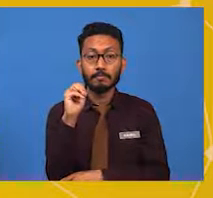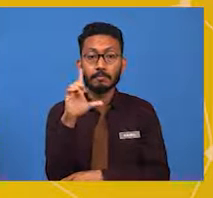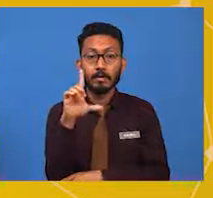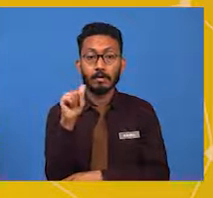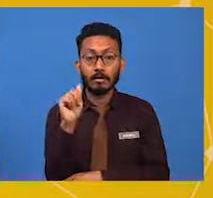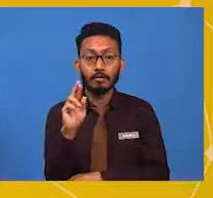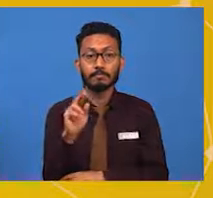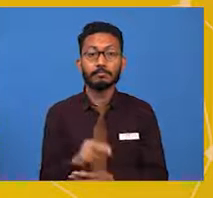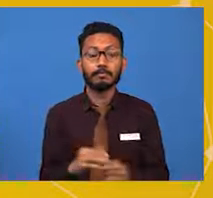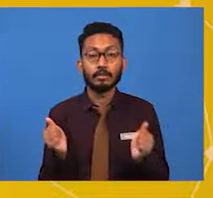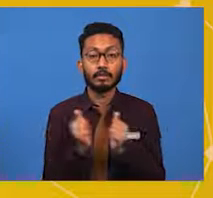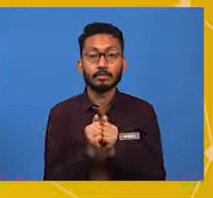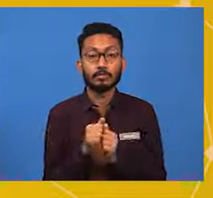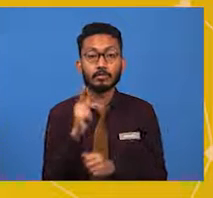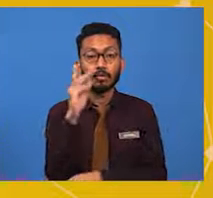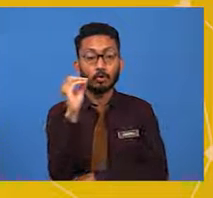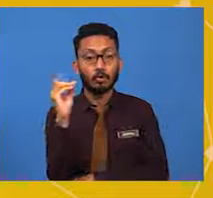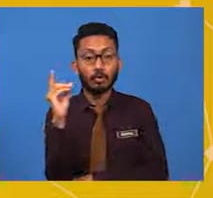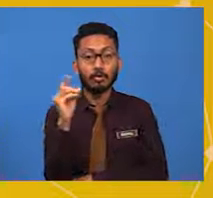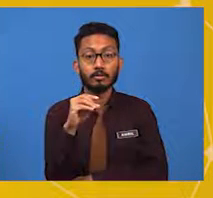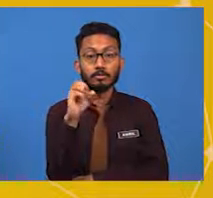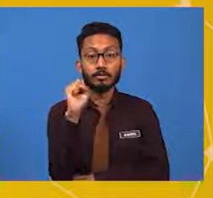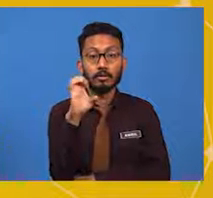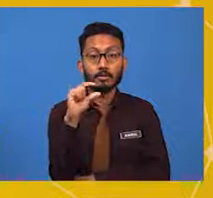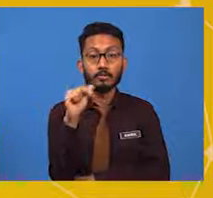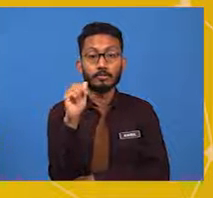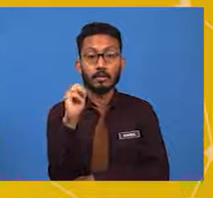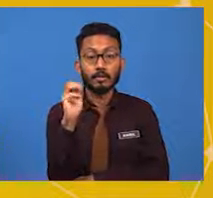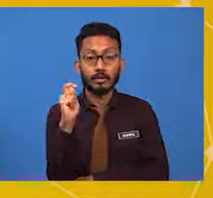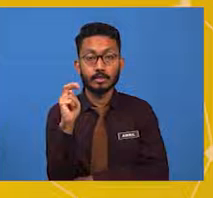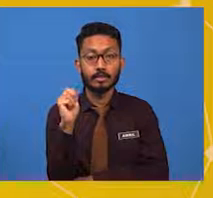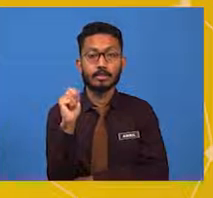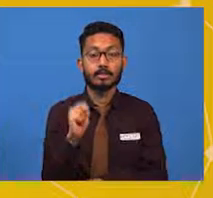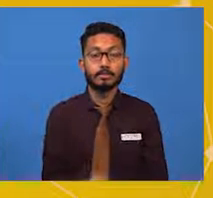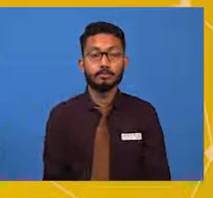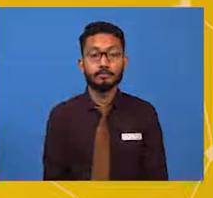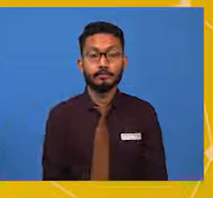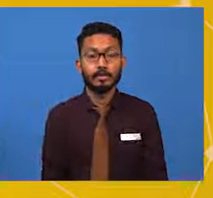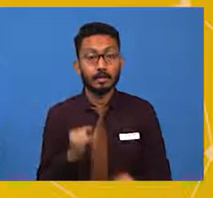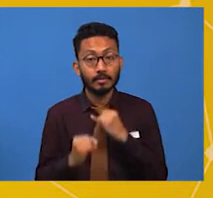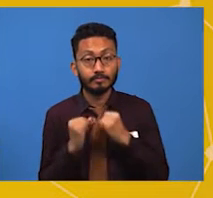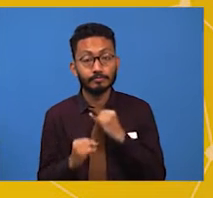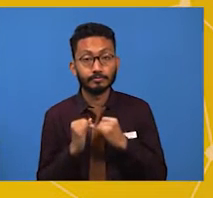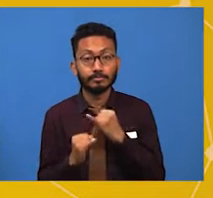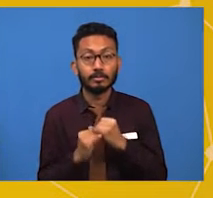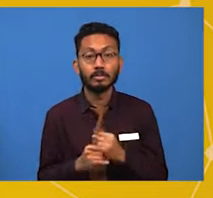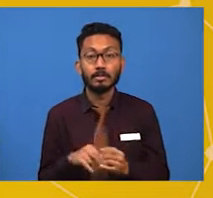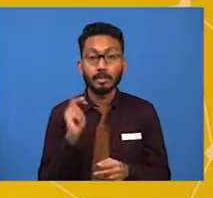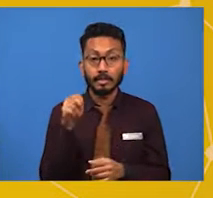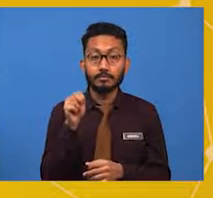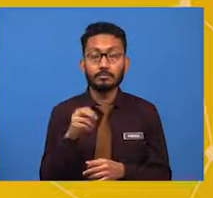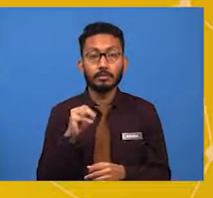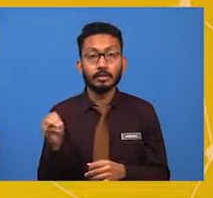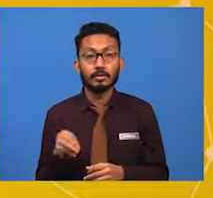segmen. Pada akhir episod ini, diharapkan murid-murid dapat